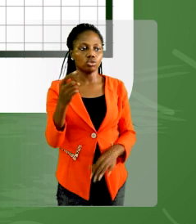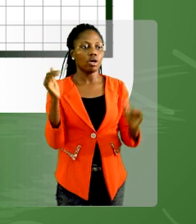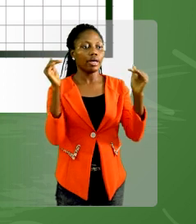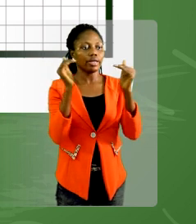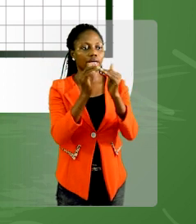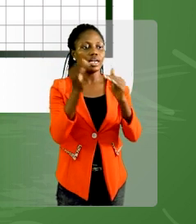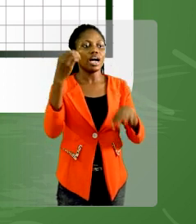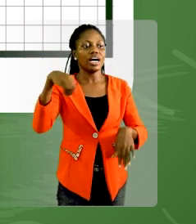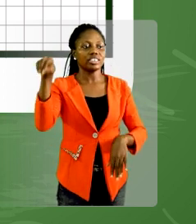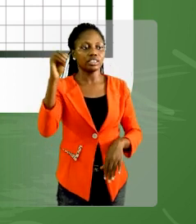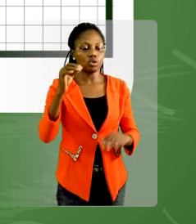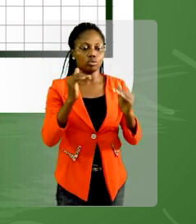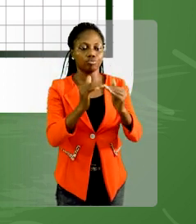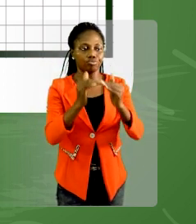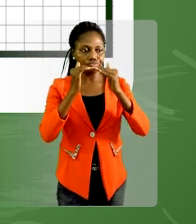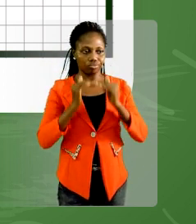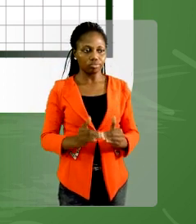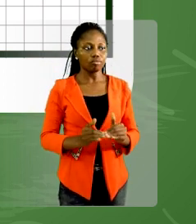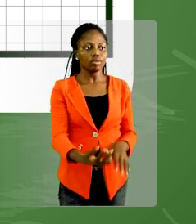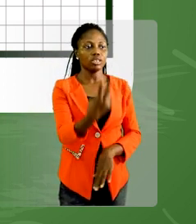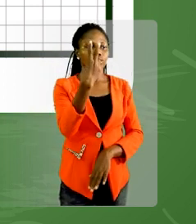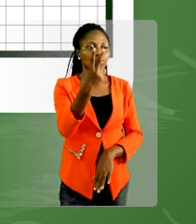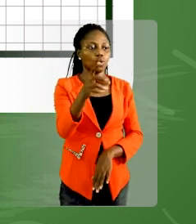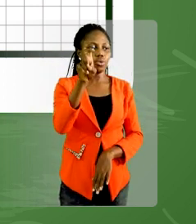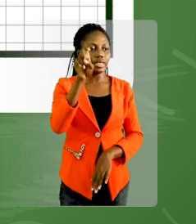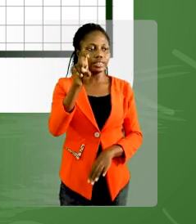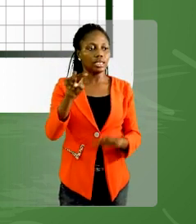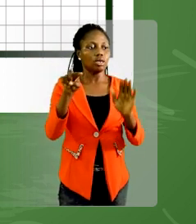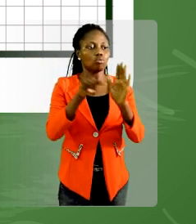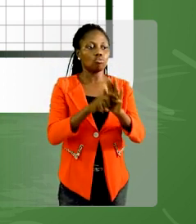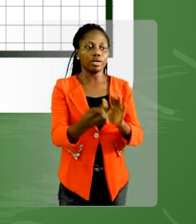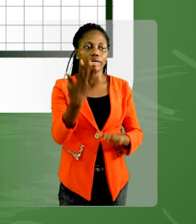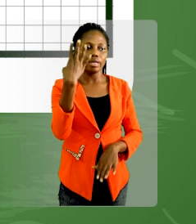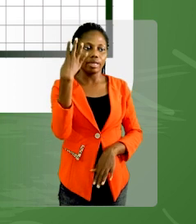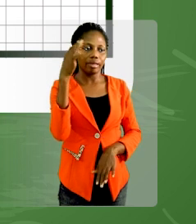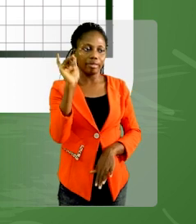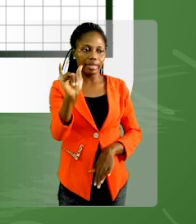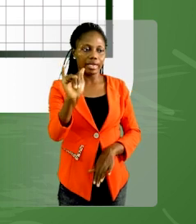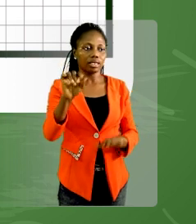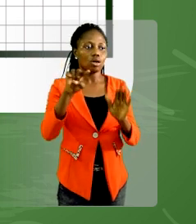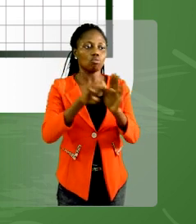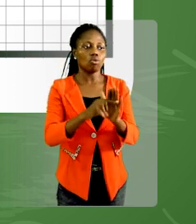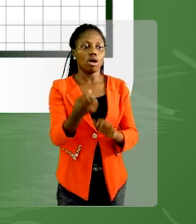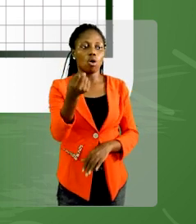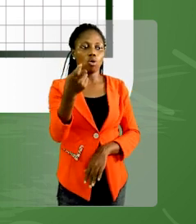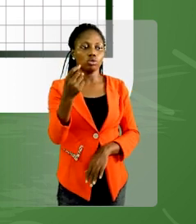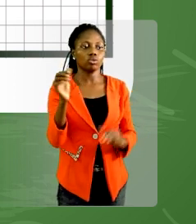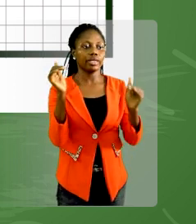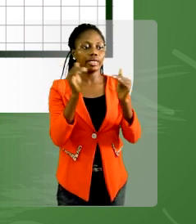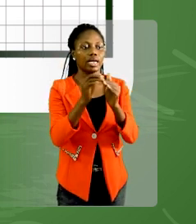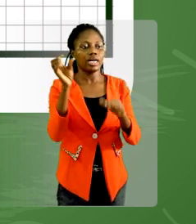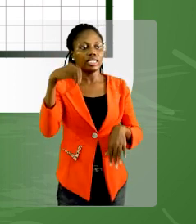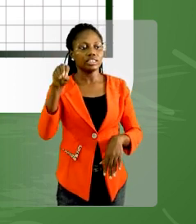que 2x moins y moins 11 égale à 0 est une équation de la droite